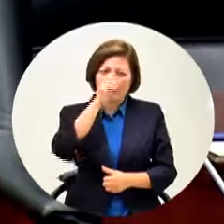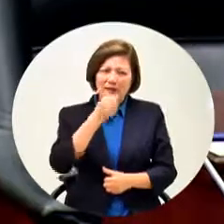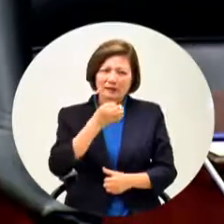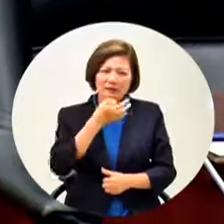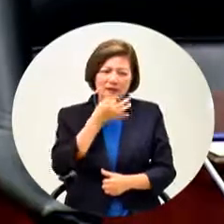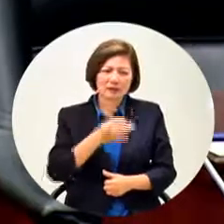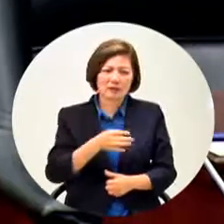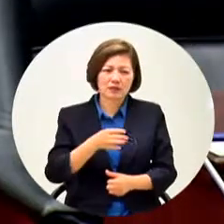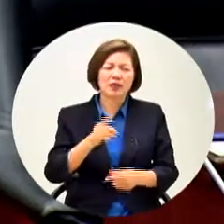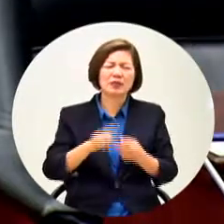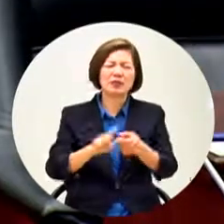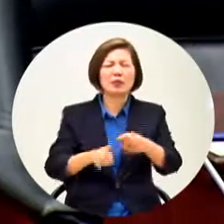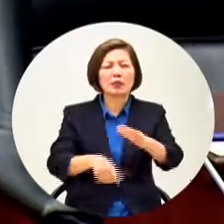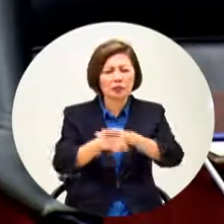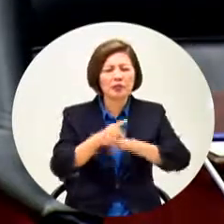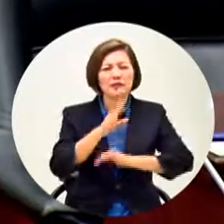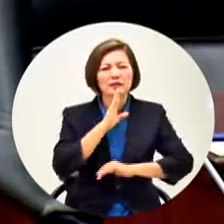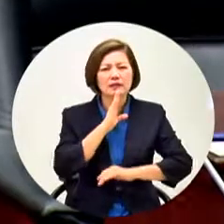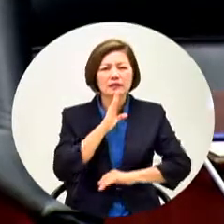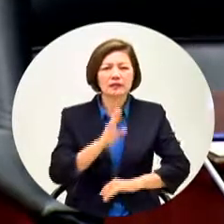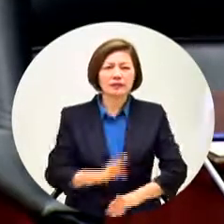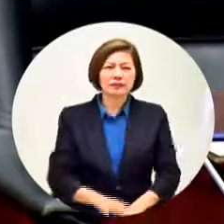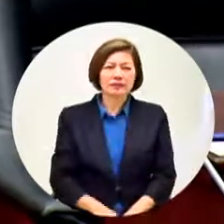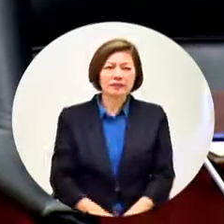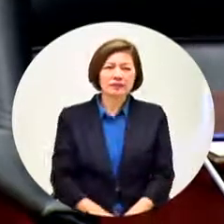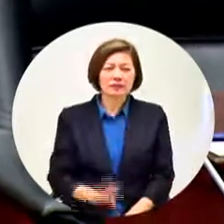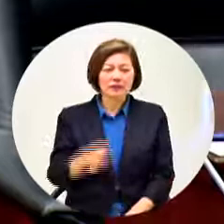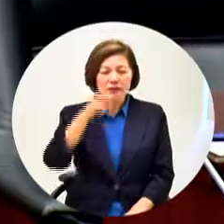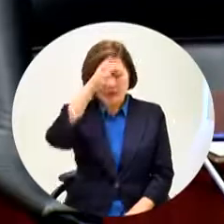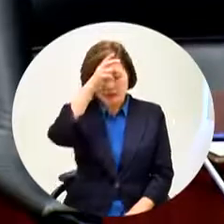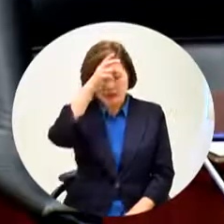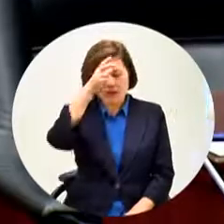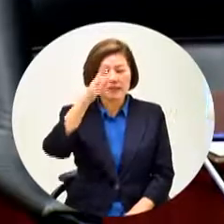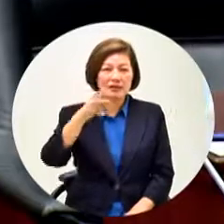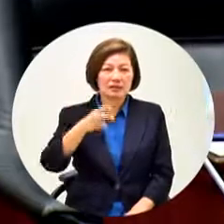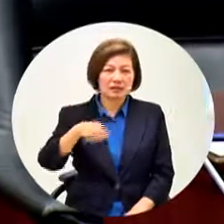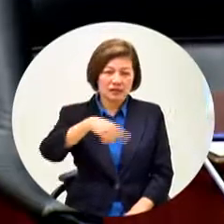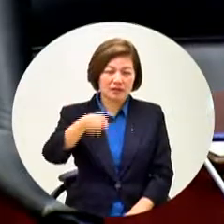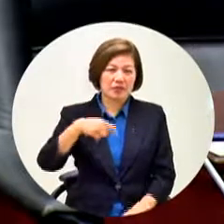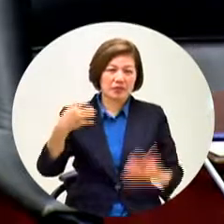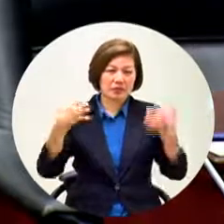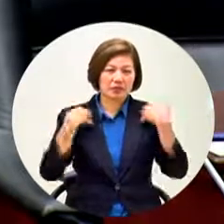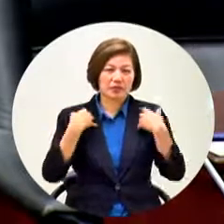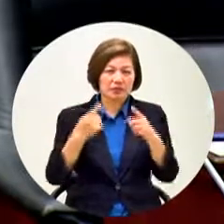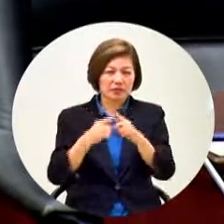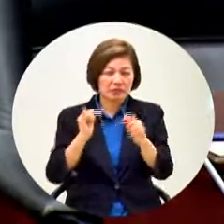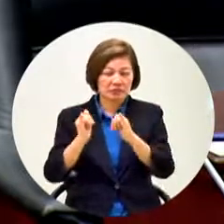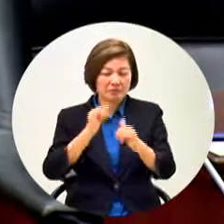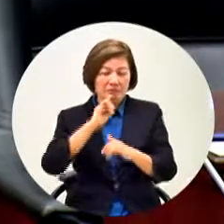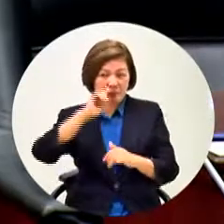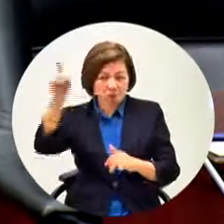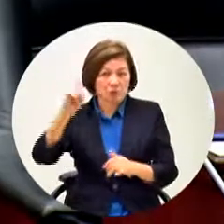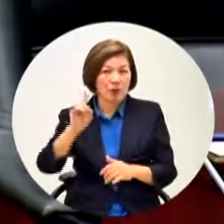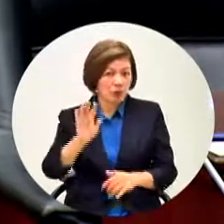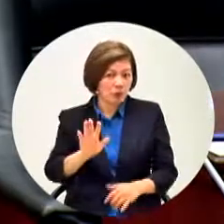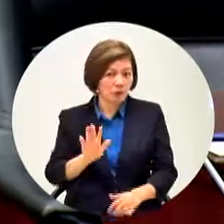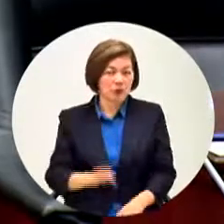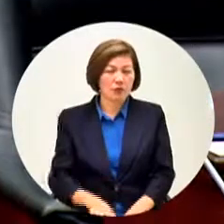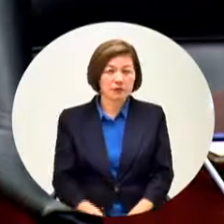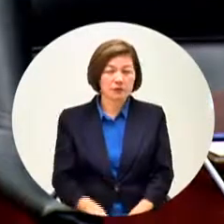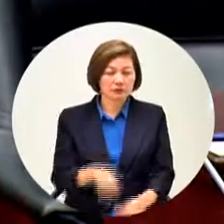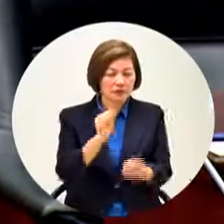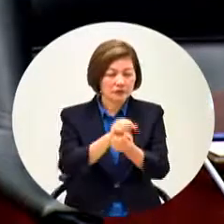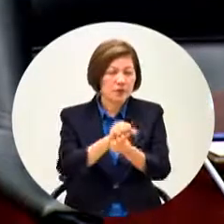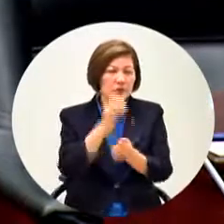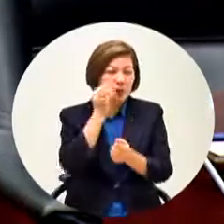规，当然你以恁的。警察的职责哦，只要民众检举，因为城关路桥下